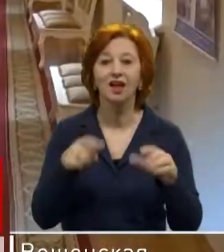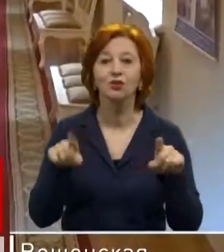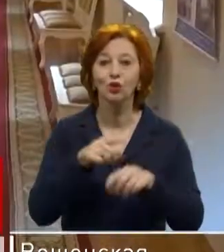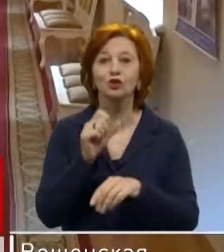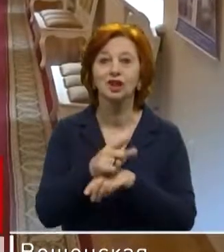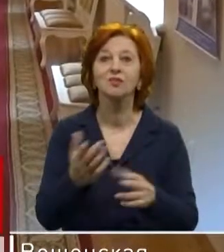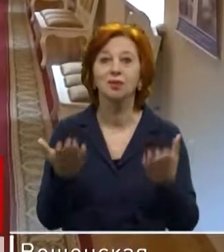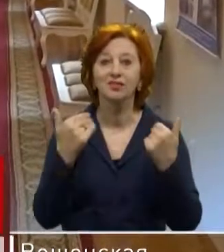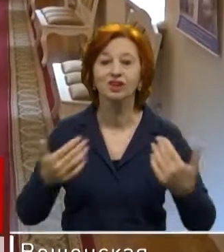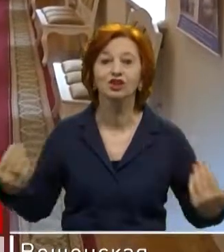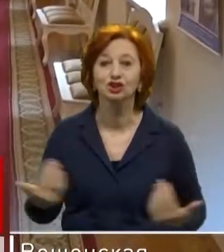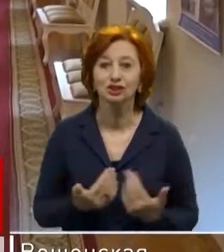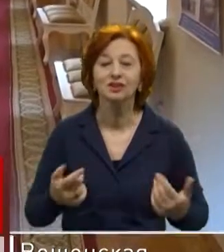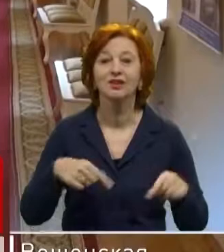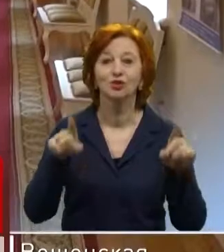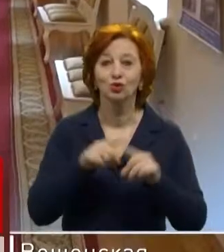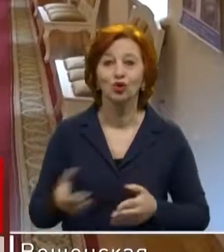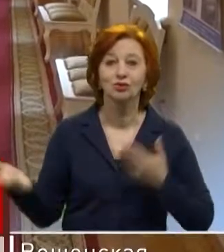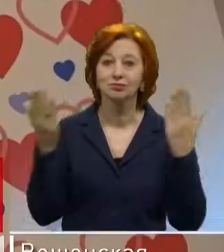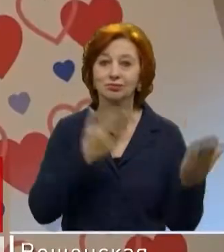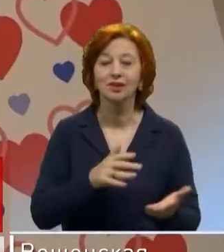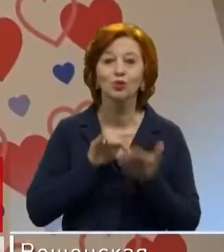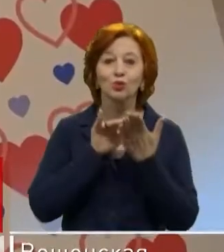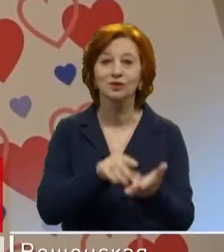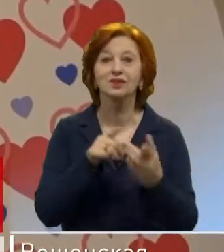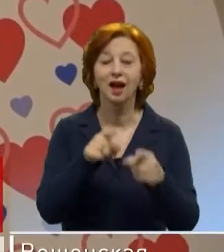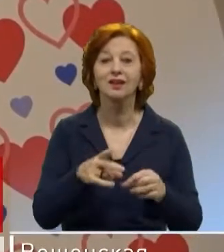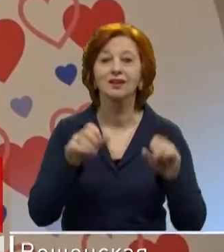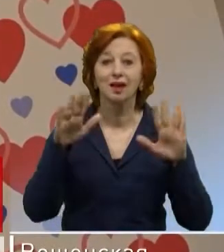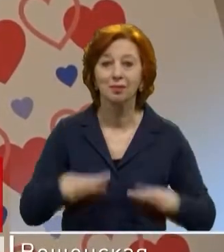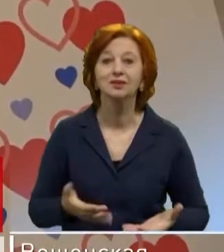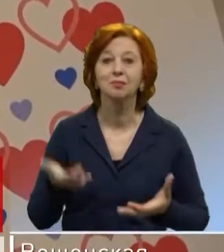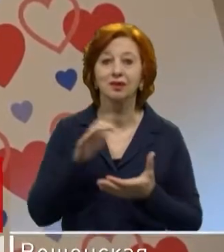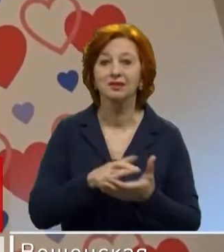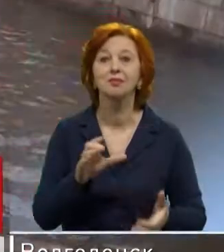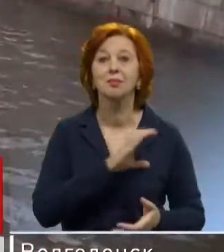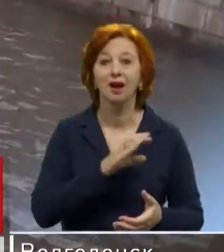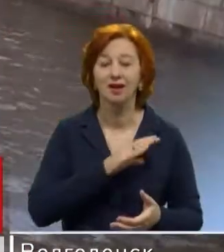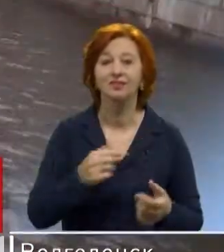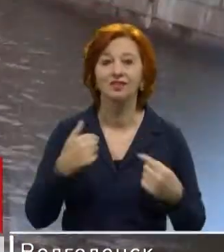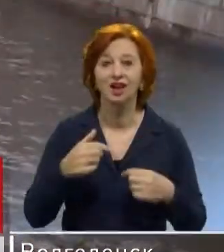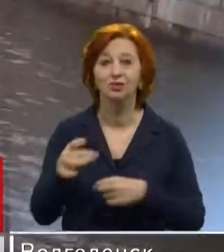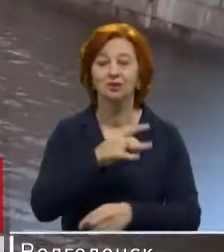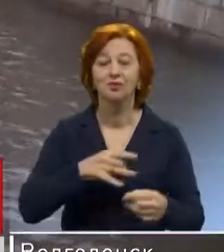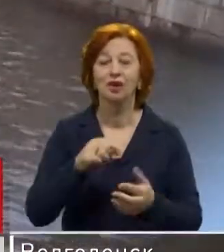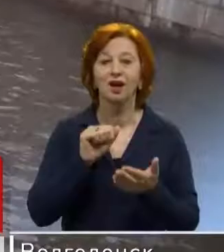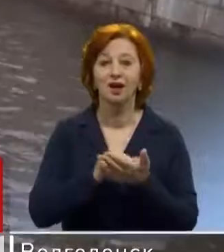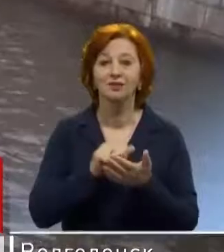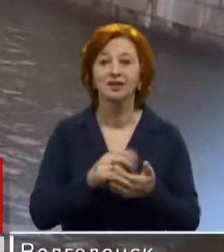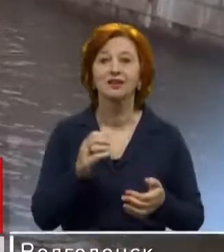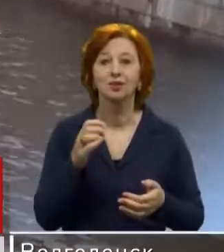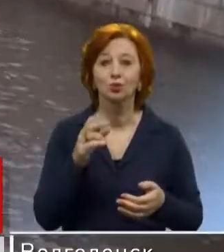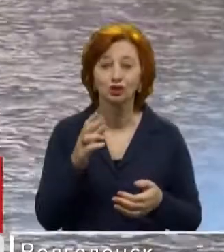привлечь жителей города Петра в качестве туристов, чтобы они уже на месте познакомились с богатствами нашего региона. Александр Кучиц,